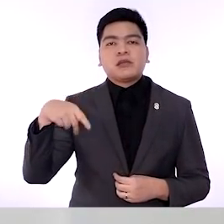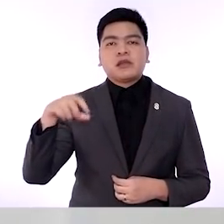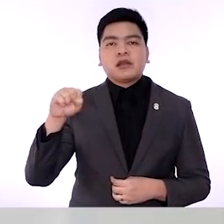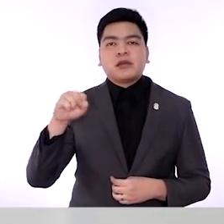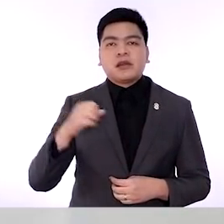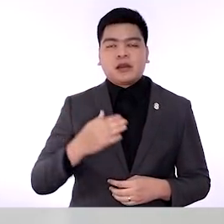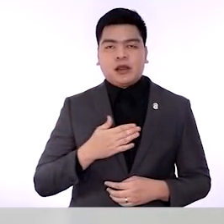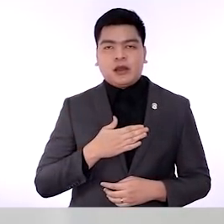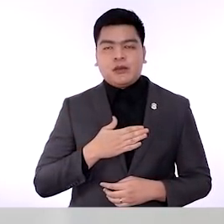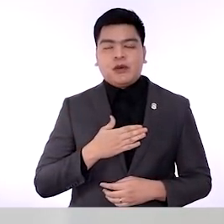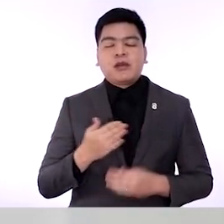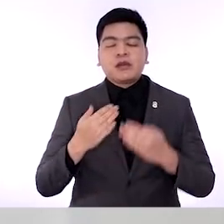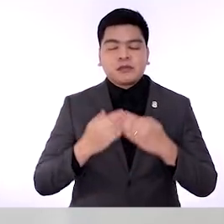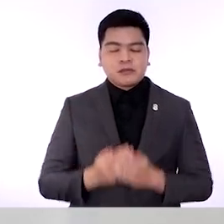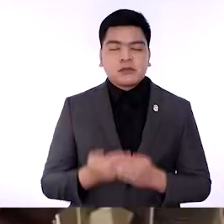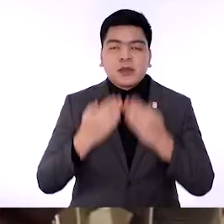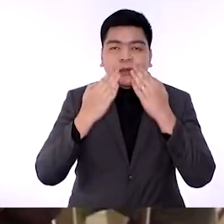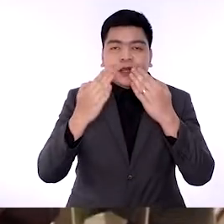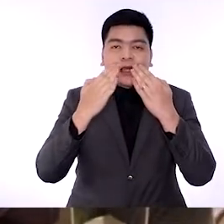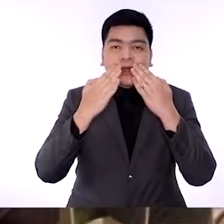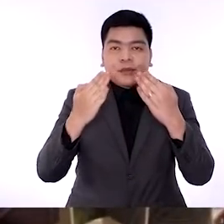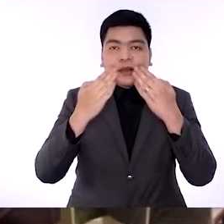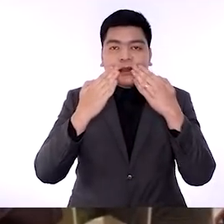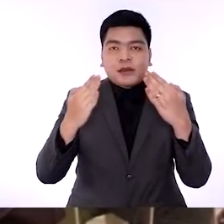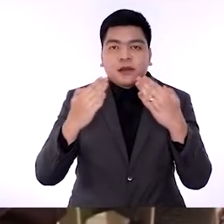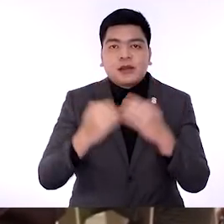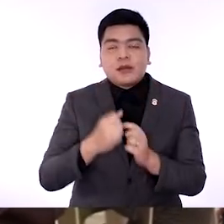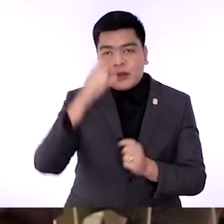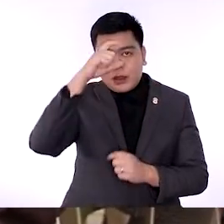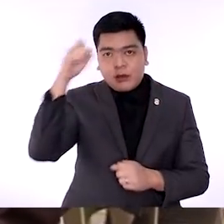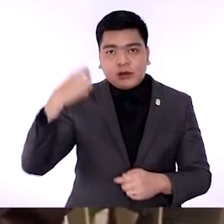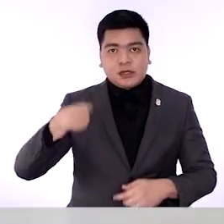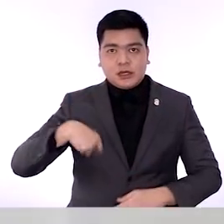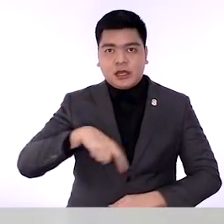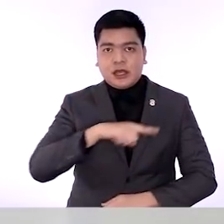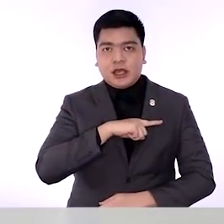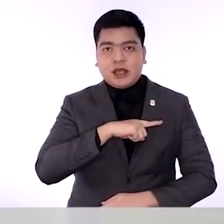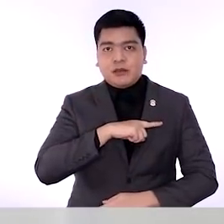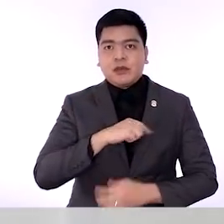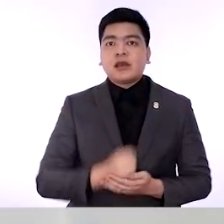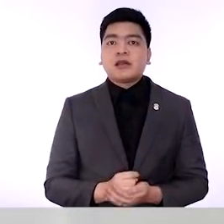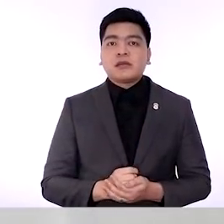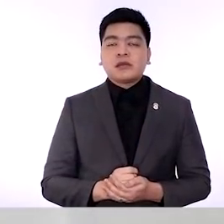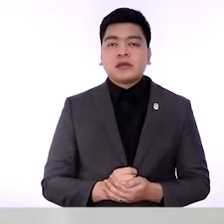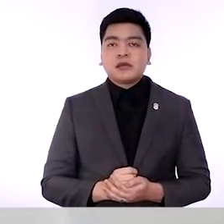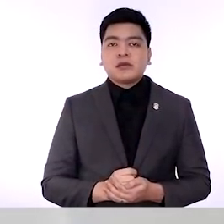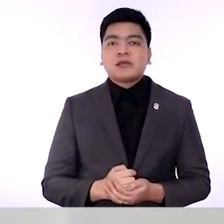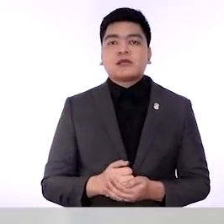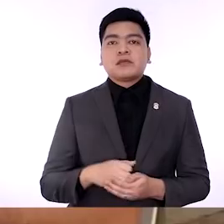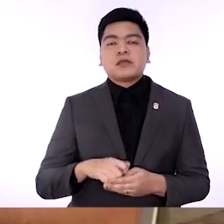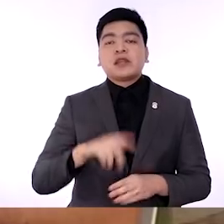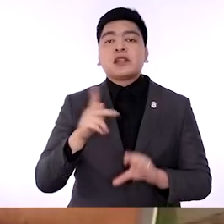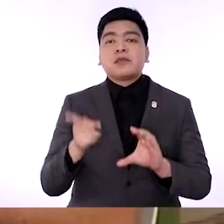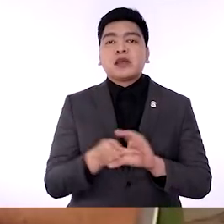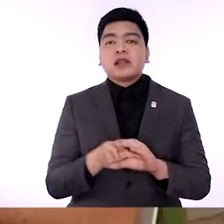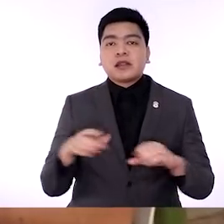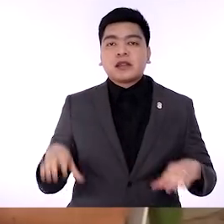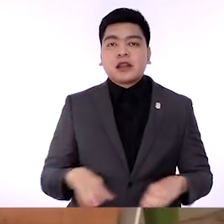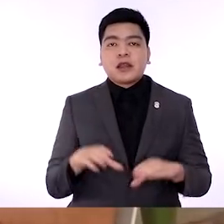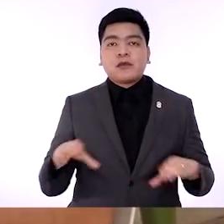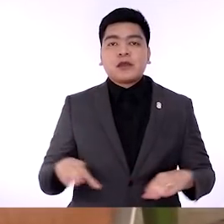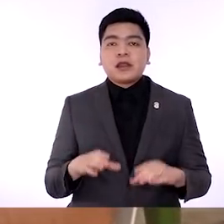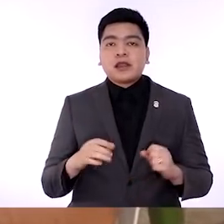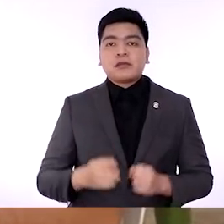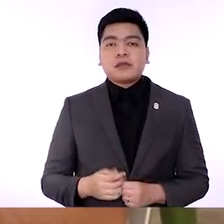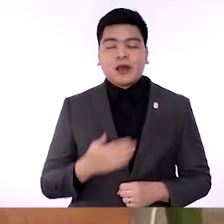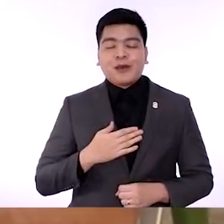ay lubos na nagpapasalamat sapagkat kami po ay nakabahagi sa ganitong aktibidad. Nagagalak